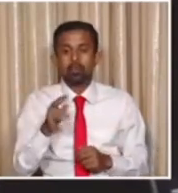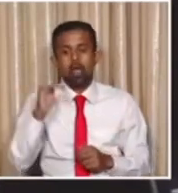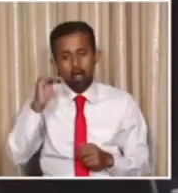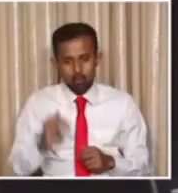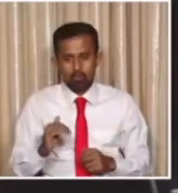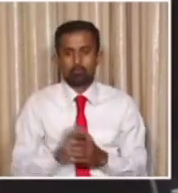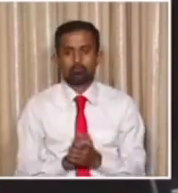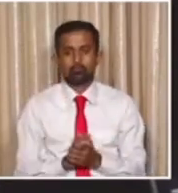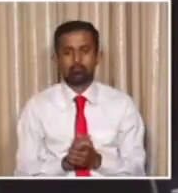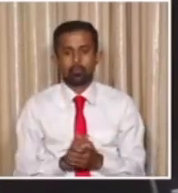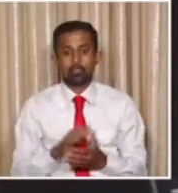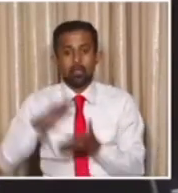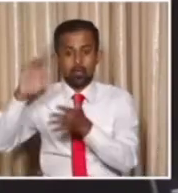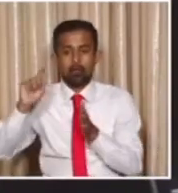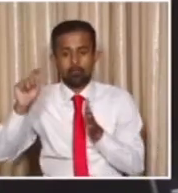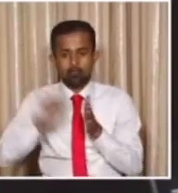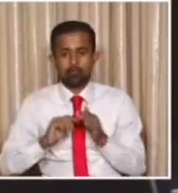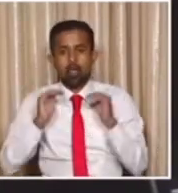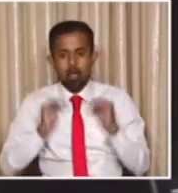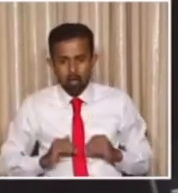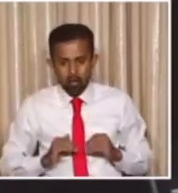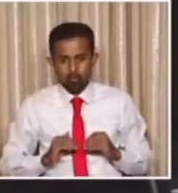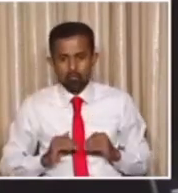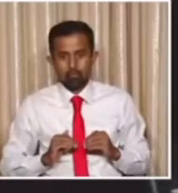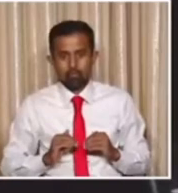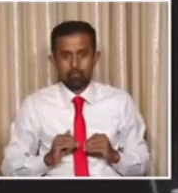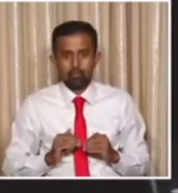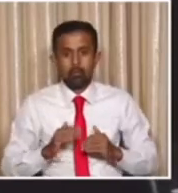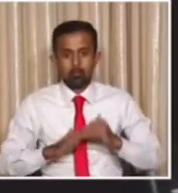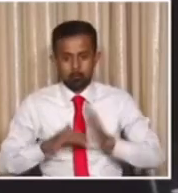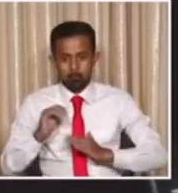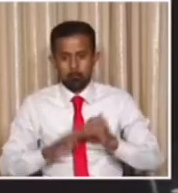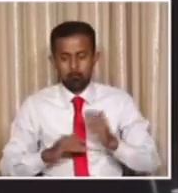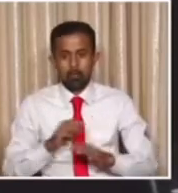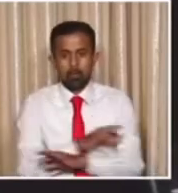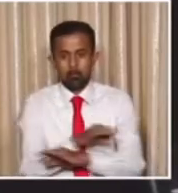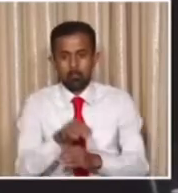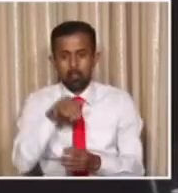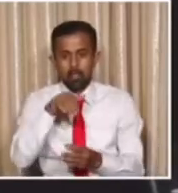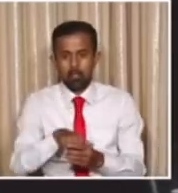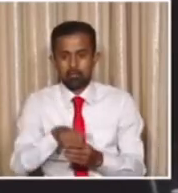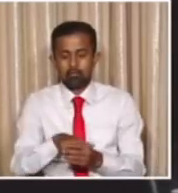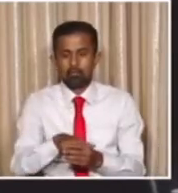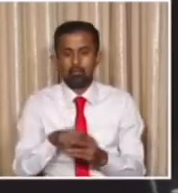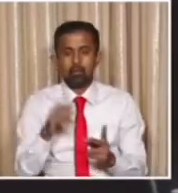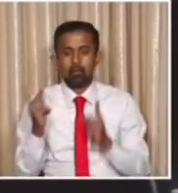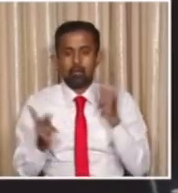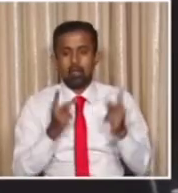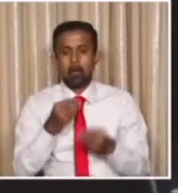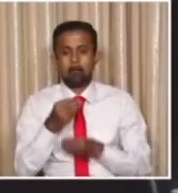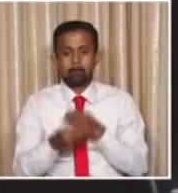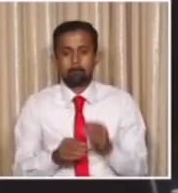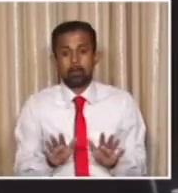වෙලා එතකොට අපනේ ආදායමත් අපි අඩු කරගෙන නම් තියෙන්නේ මේ අනුගමනය කරපු උපාය මාර්ගය ඇතුලේ සංචාරක